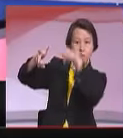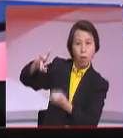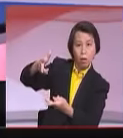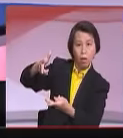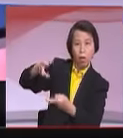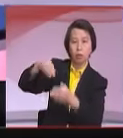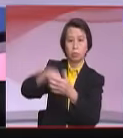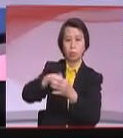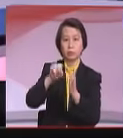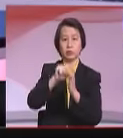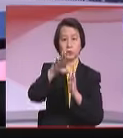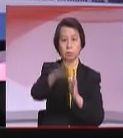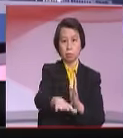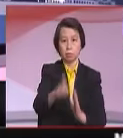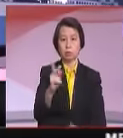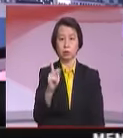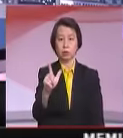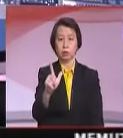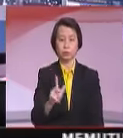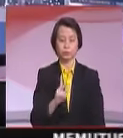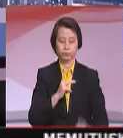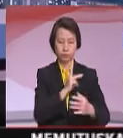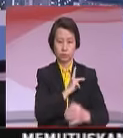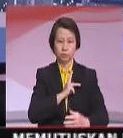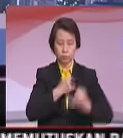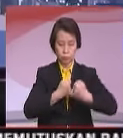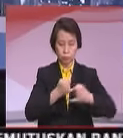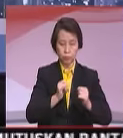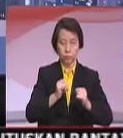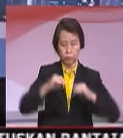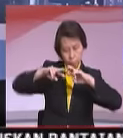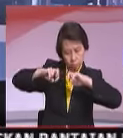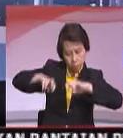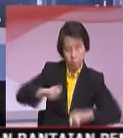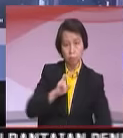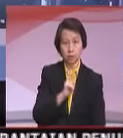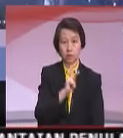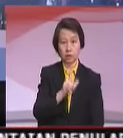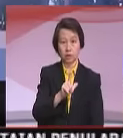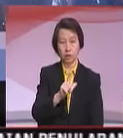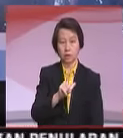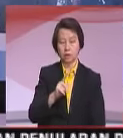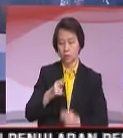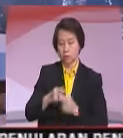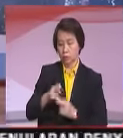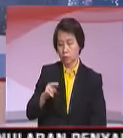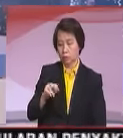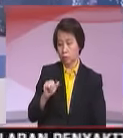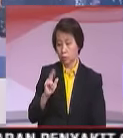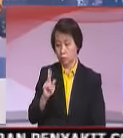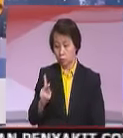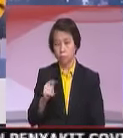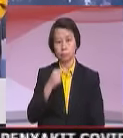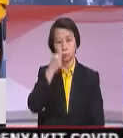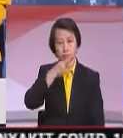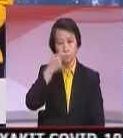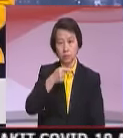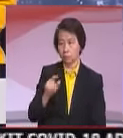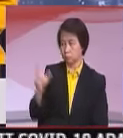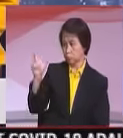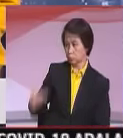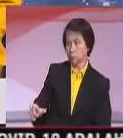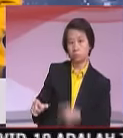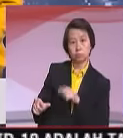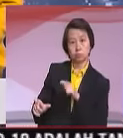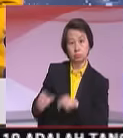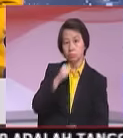Kota setapak Kuala Lumpur. Ketua Jabatan Siasatan Jenayah Kuala Lumpur, SSC Nikros Azhan Nik Abdul Hamid berkata suspek